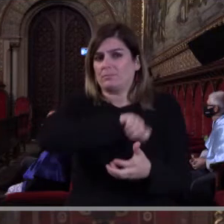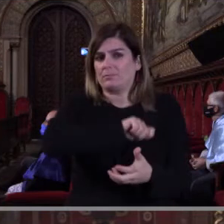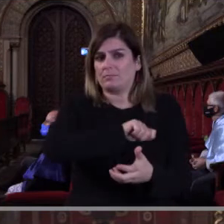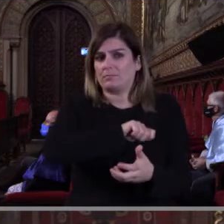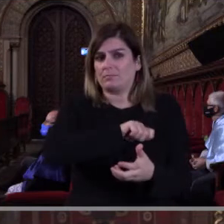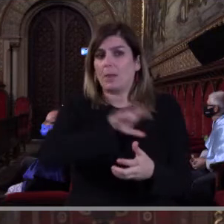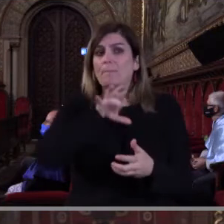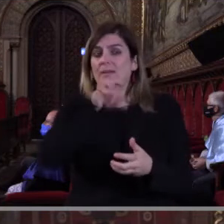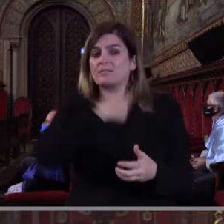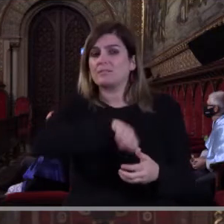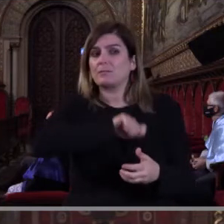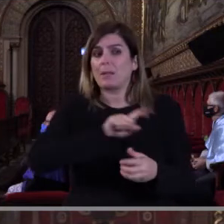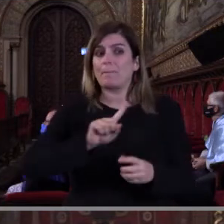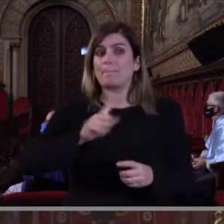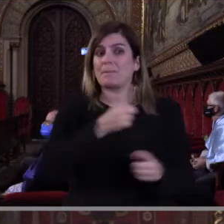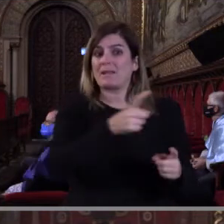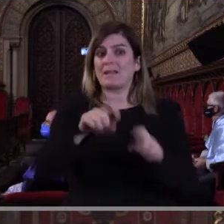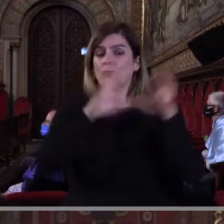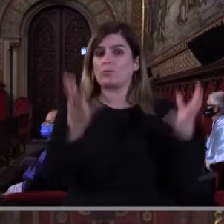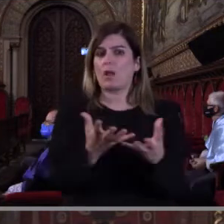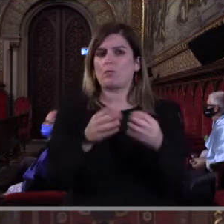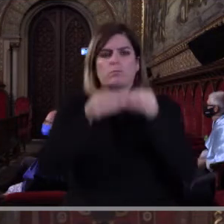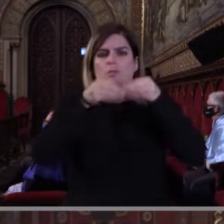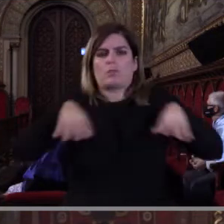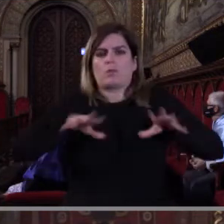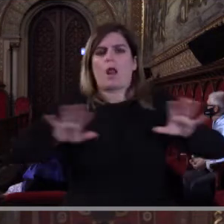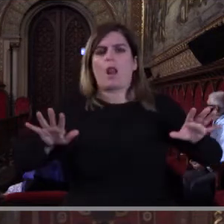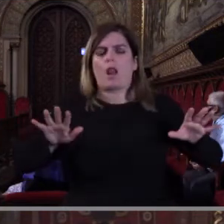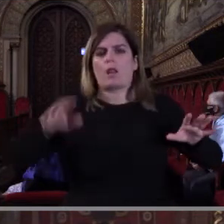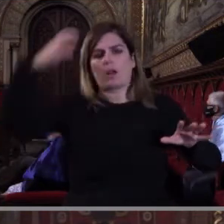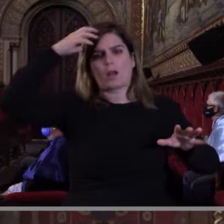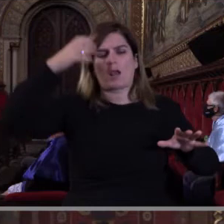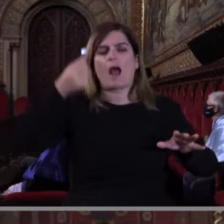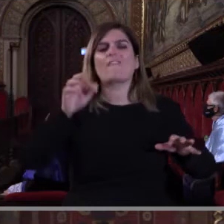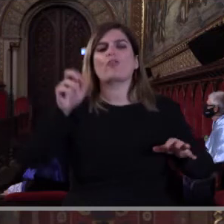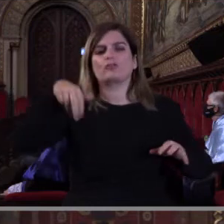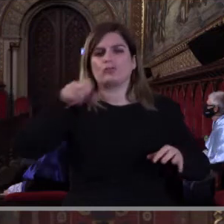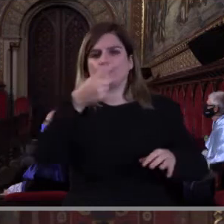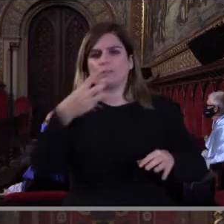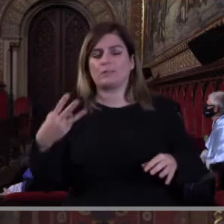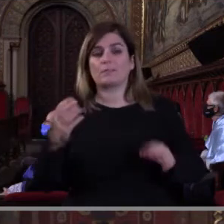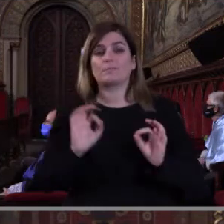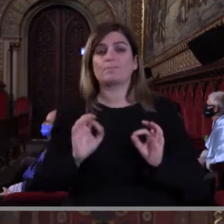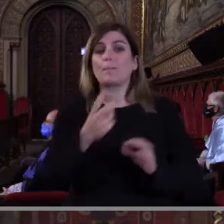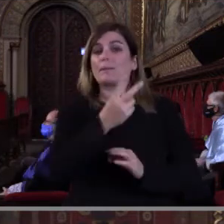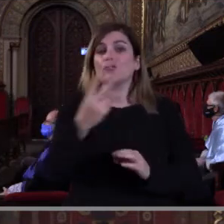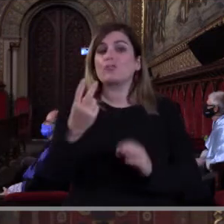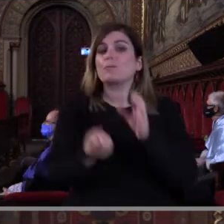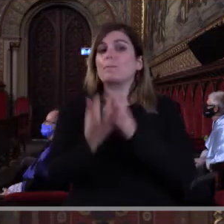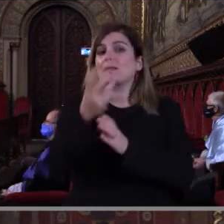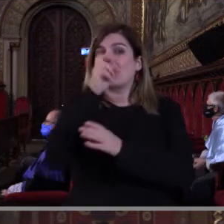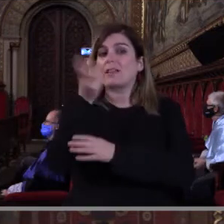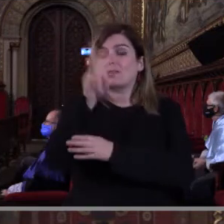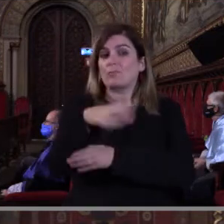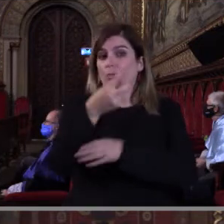es va mantenir neutral a la Primera Guerra Mundial sota la monarquia d'Alfons XIII. El 22 de maig de 1918,